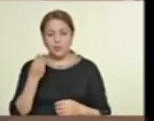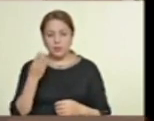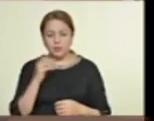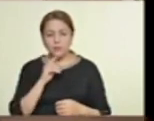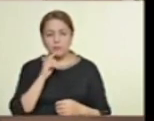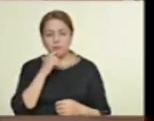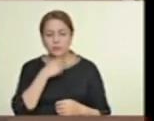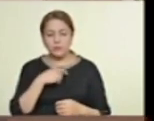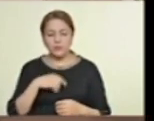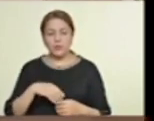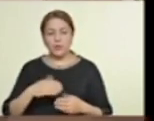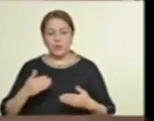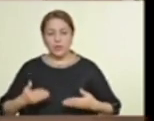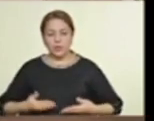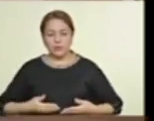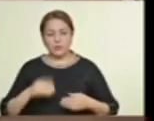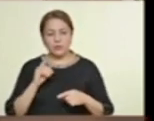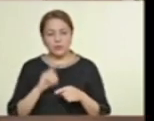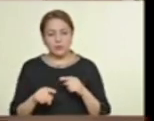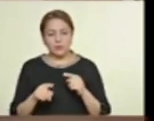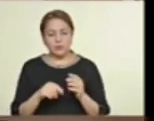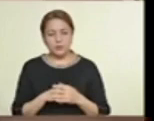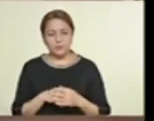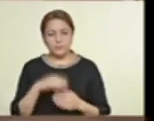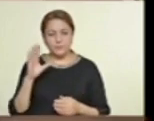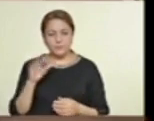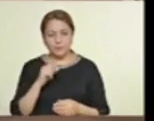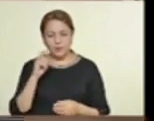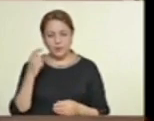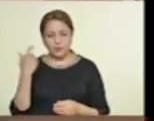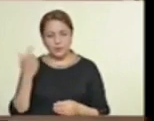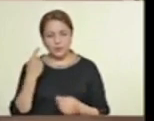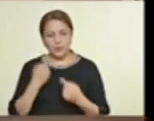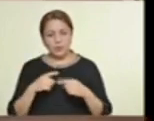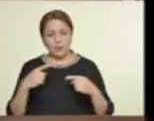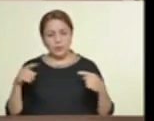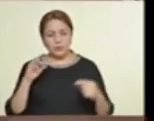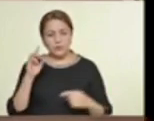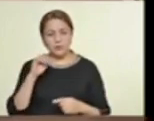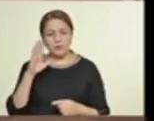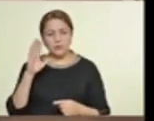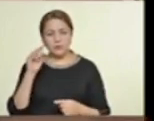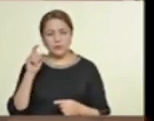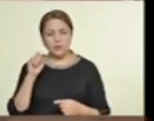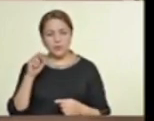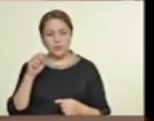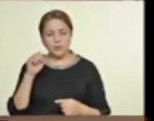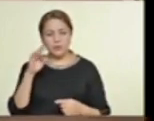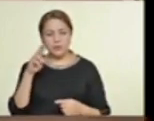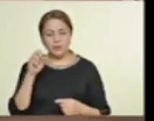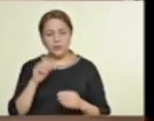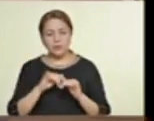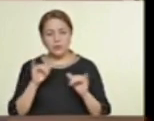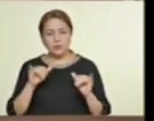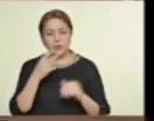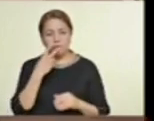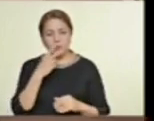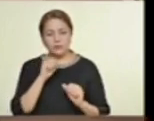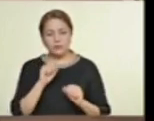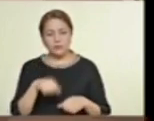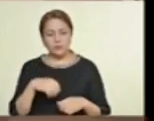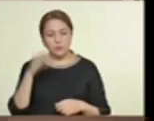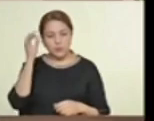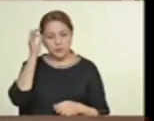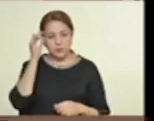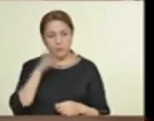hayotning tezlashishi va xo'jalikning turli xil jabhalarida rivojlanishini ko'rishimiz mumkin.